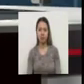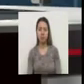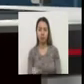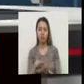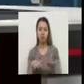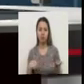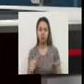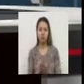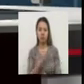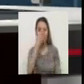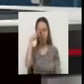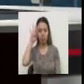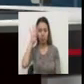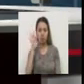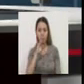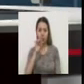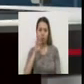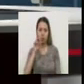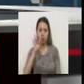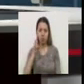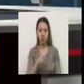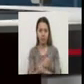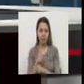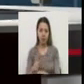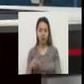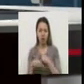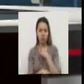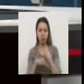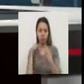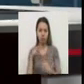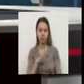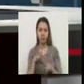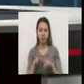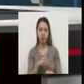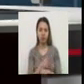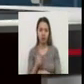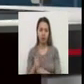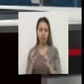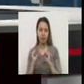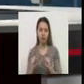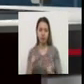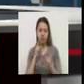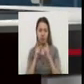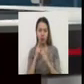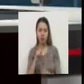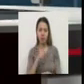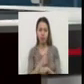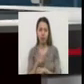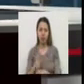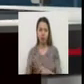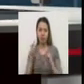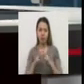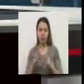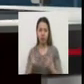Хабарымызды жалғастырамыз. Ақмола облыстық Нұр Отан партиясы жанындағы жемқорлыққа қарсы іс-қимыл жөніндегі қоғамдық кеңес және партиялық